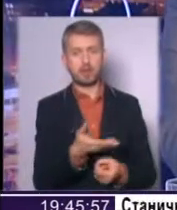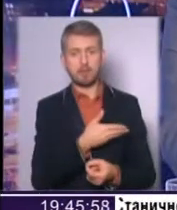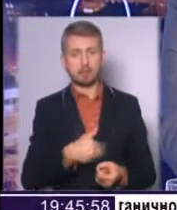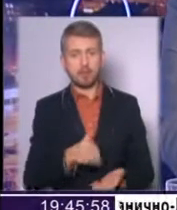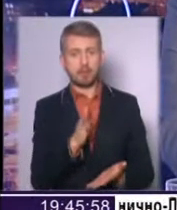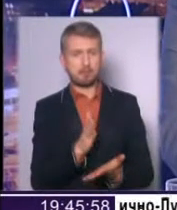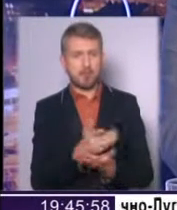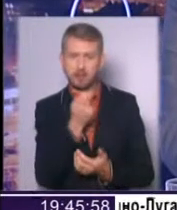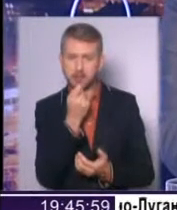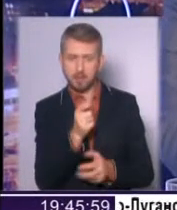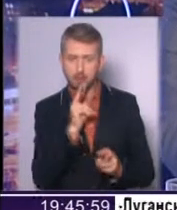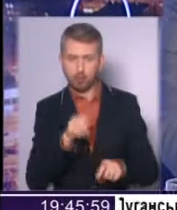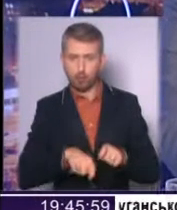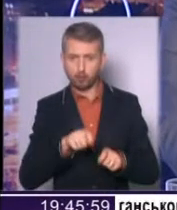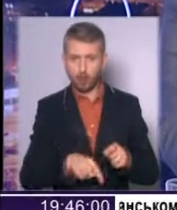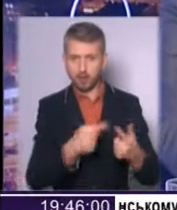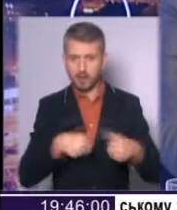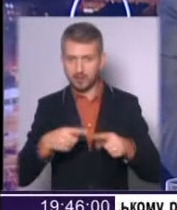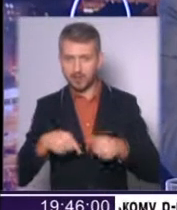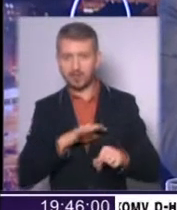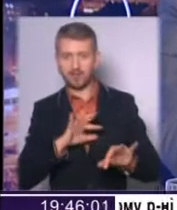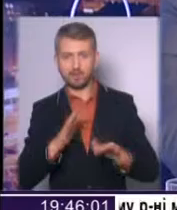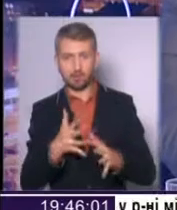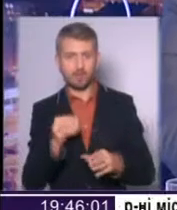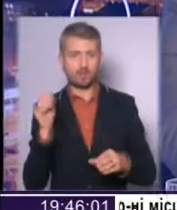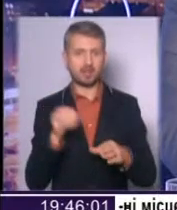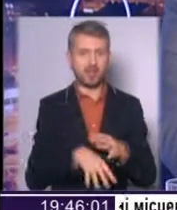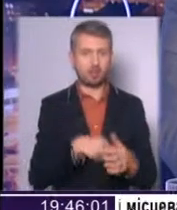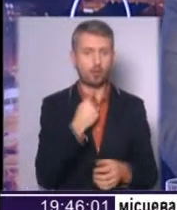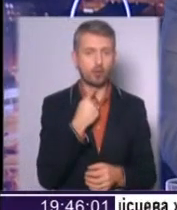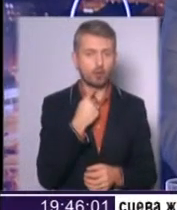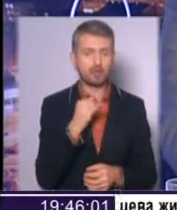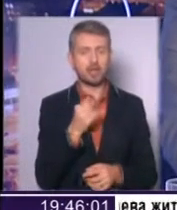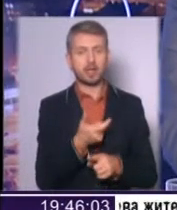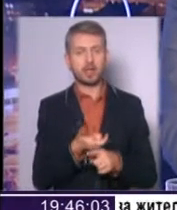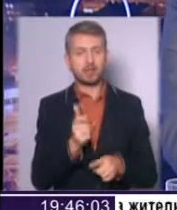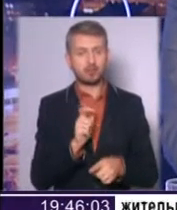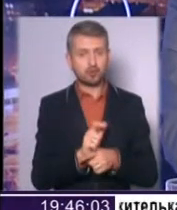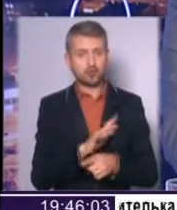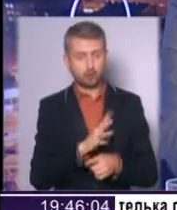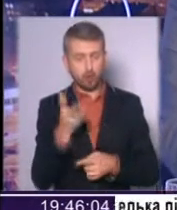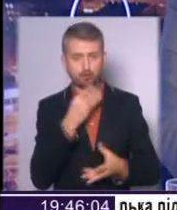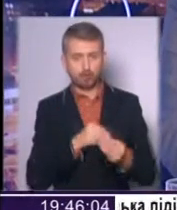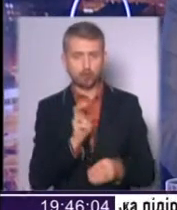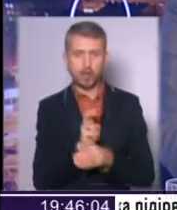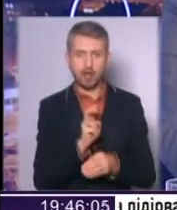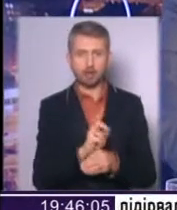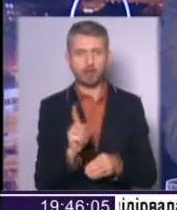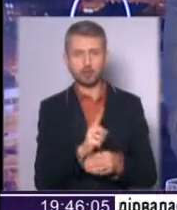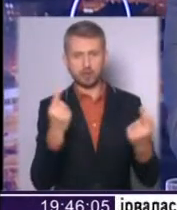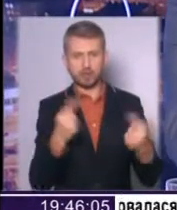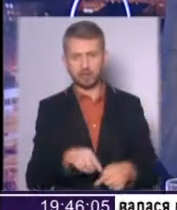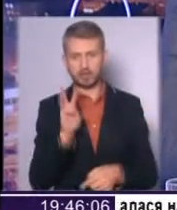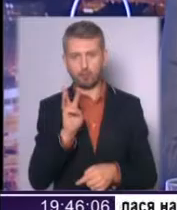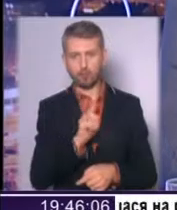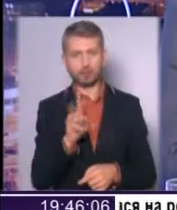парламенті. Це не виключення. Тепер щодо оспорення результатів виборів. Ми, звісно, що оспорювали, але я